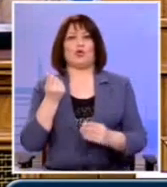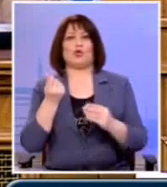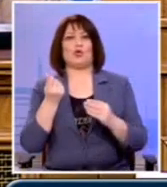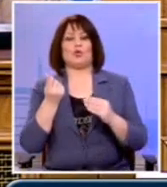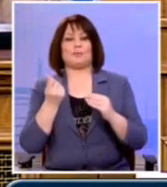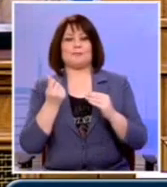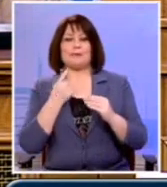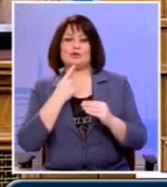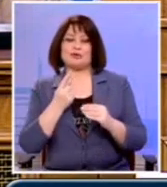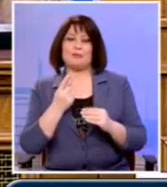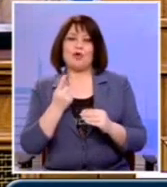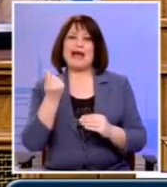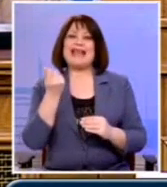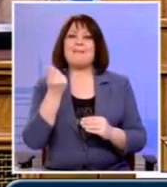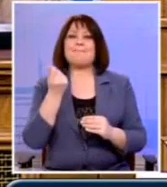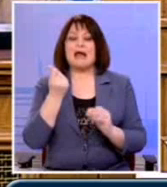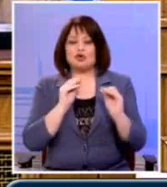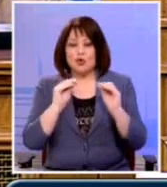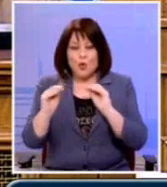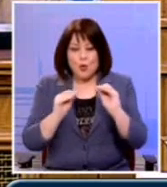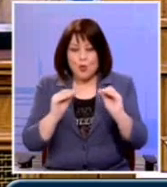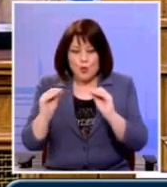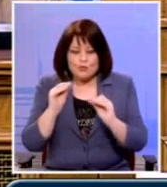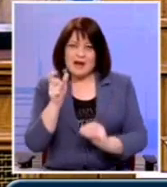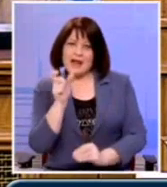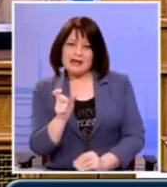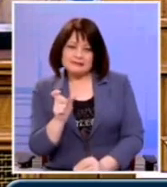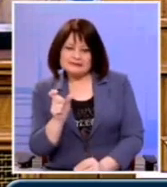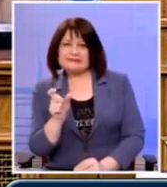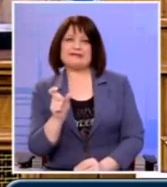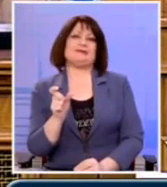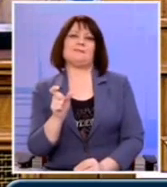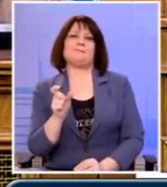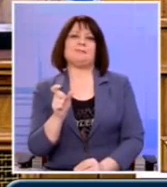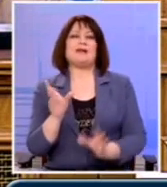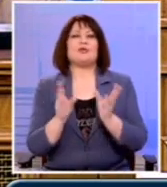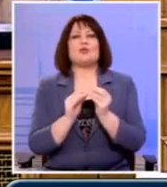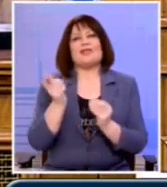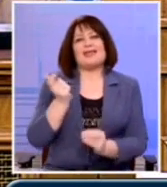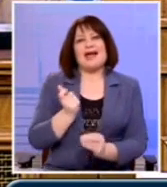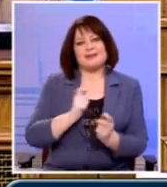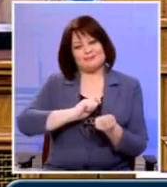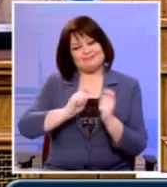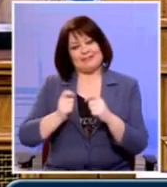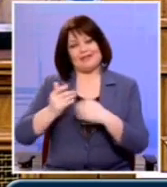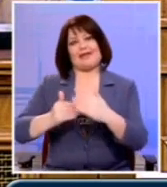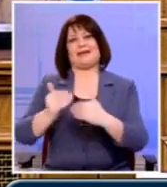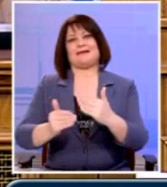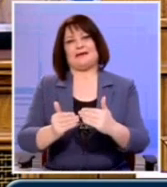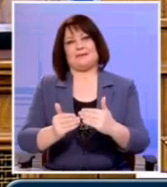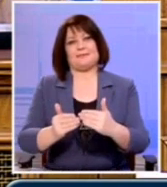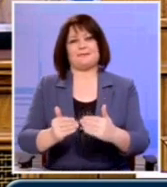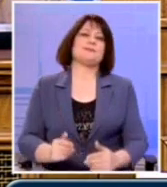χρηματικοποίησης, πώς θα το πούμε στα ελληνικά, κάποιος να μου το μάθει, άλλαξε άρδιν τη διαδικασία.